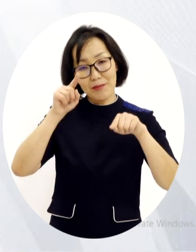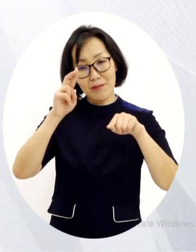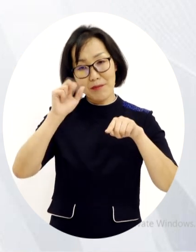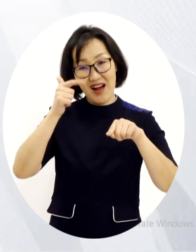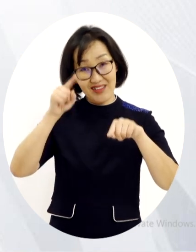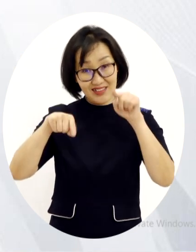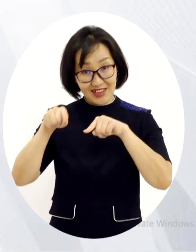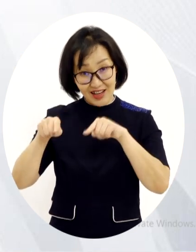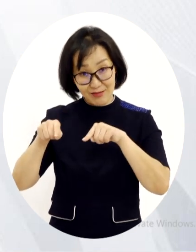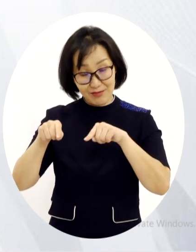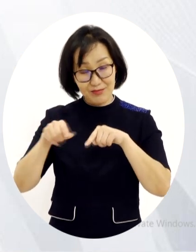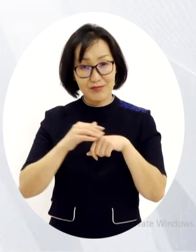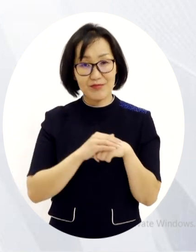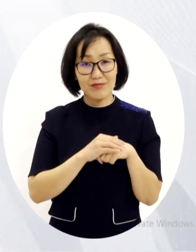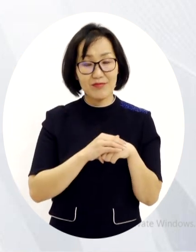багнан диаграм,